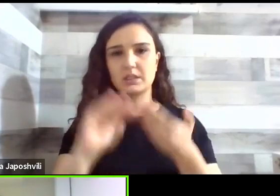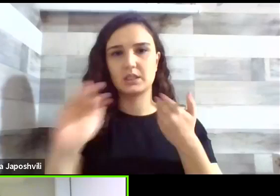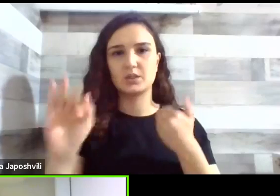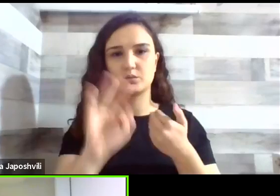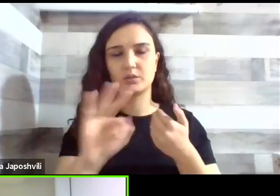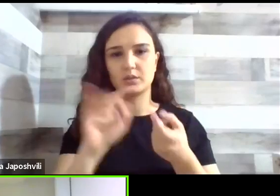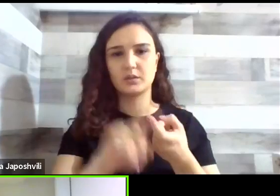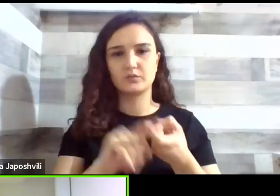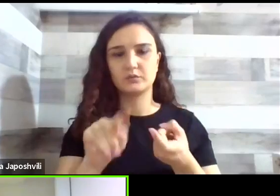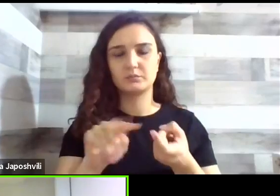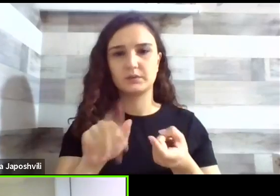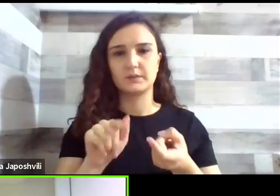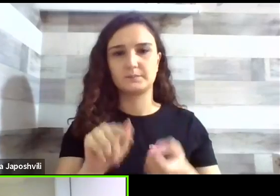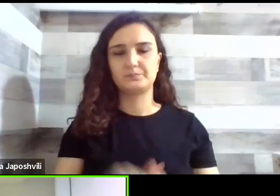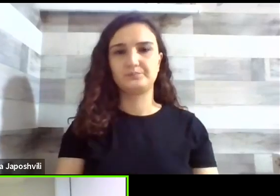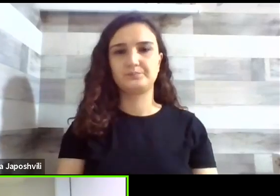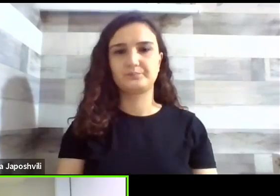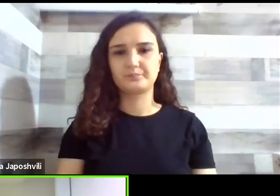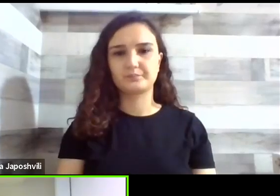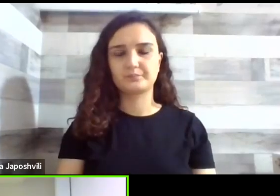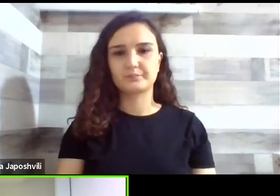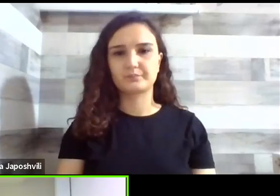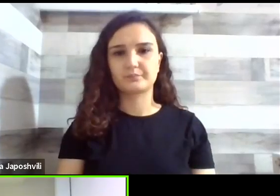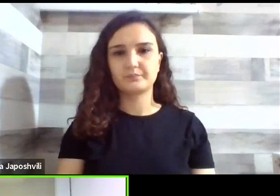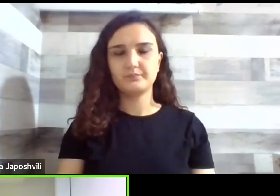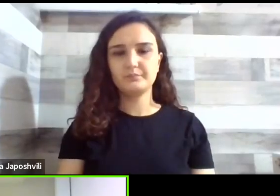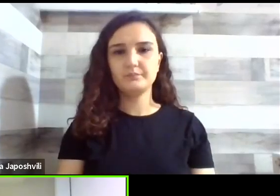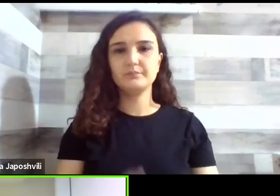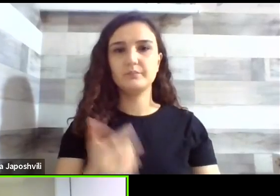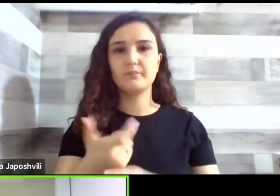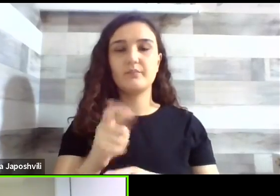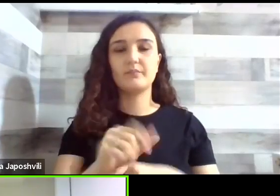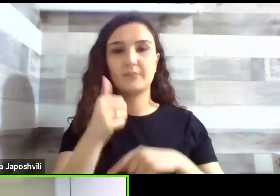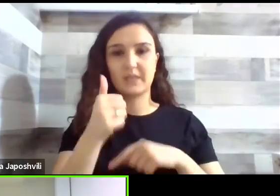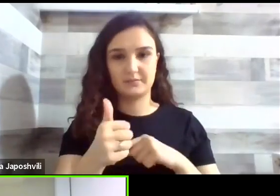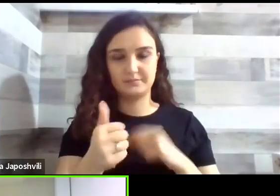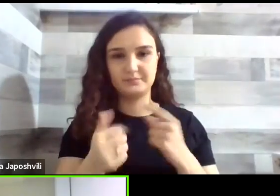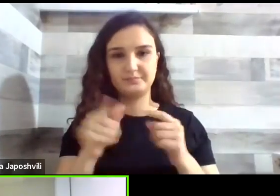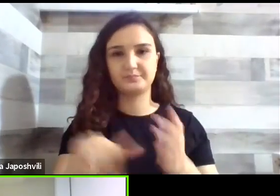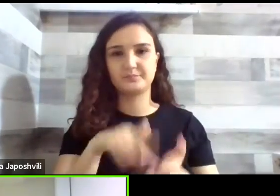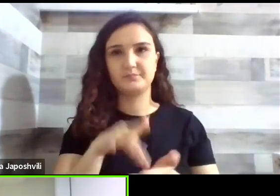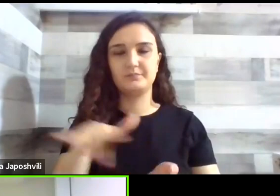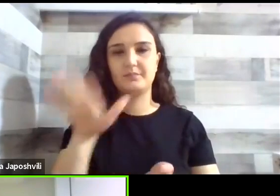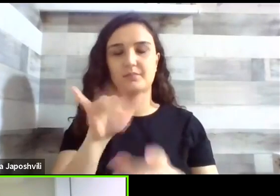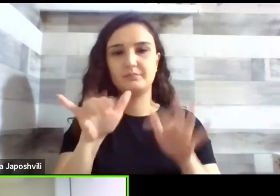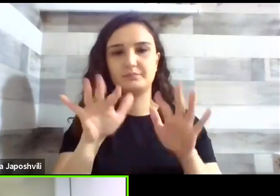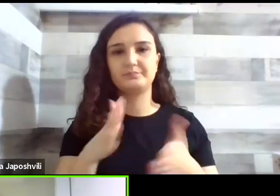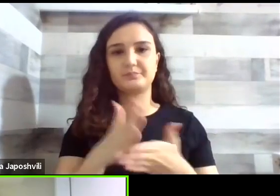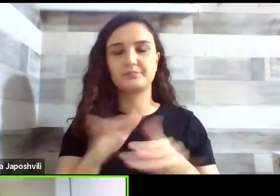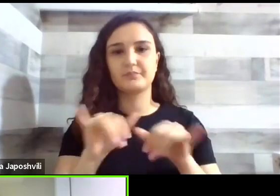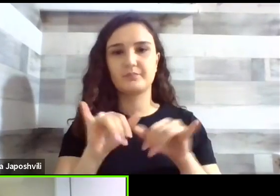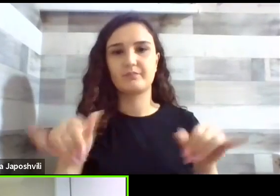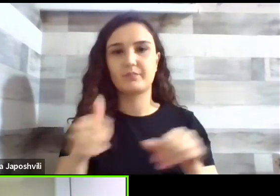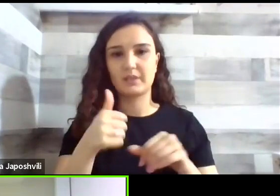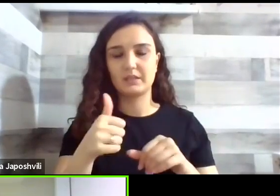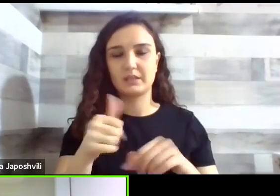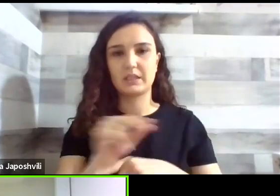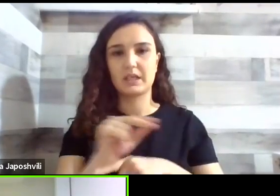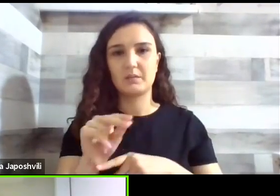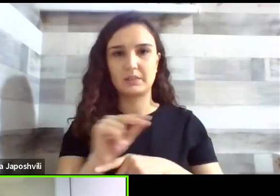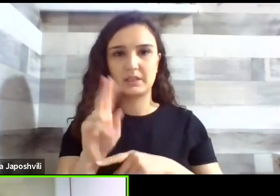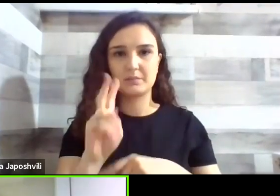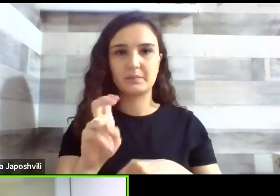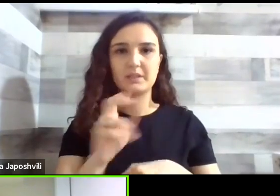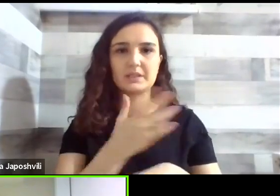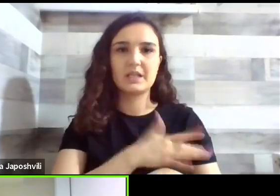ca și rebiti, da zalien arga da sa tkva, tim kotna psa da arga da riz, da mi tare boli, terapie bi,